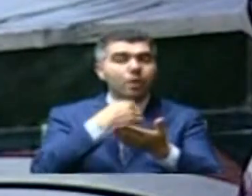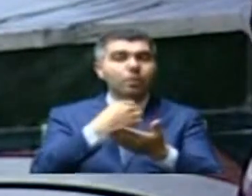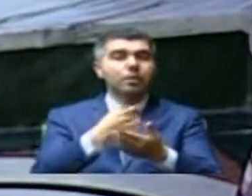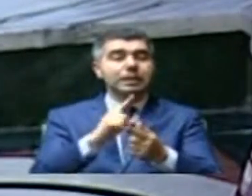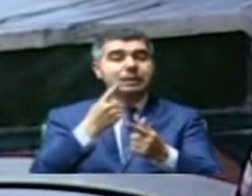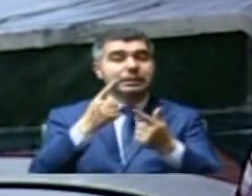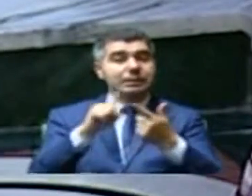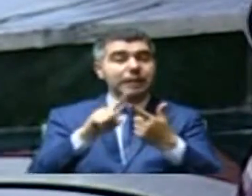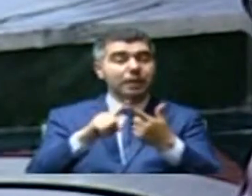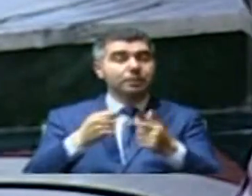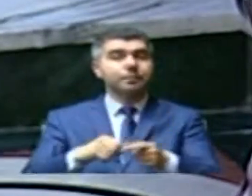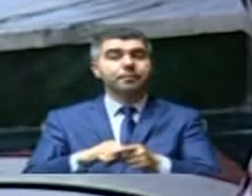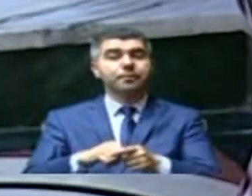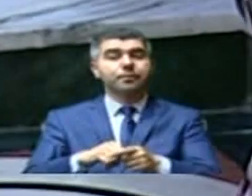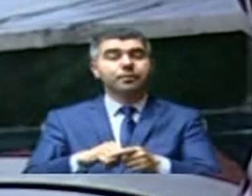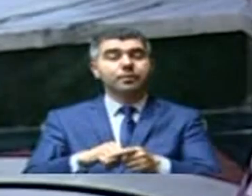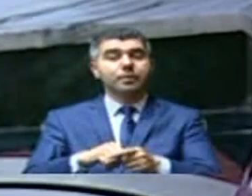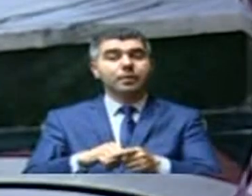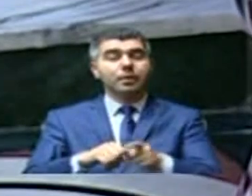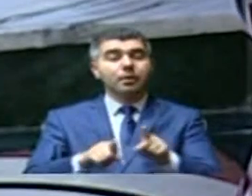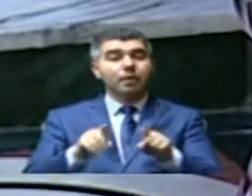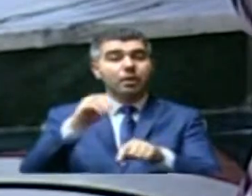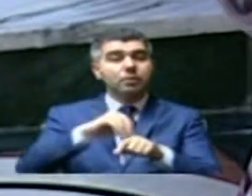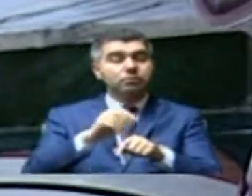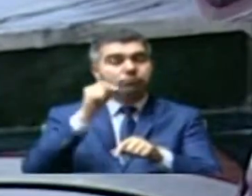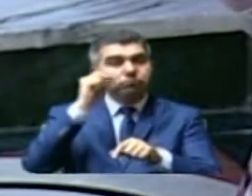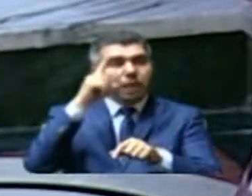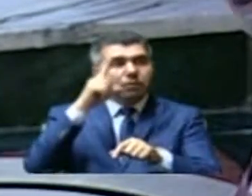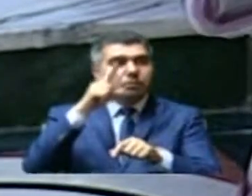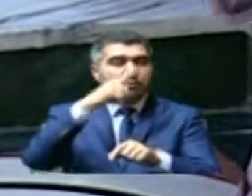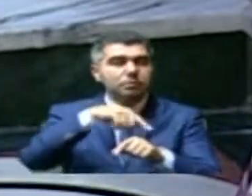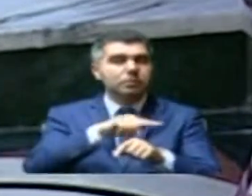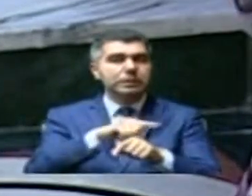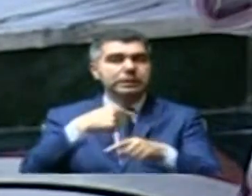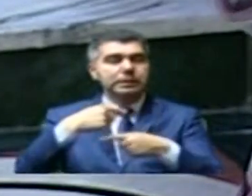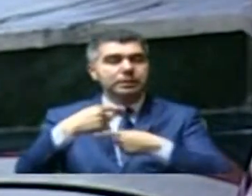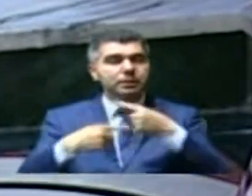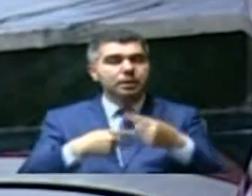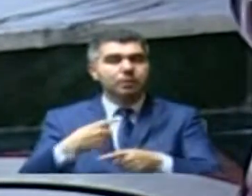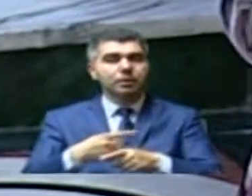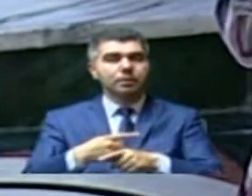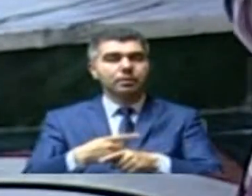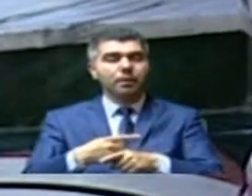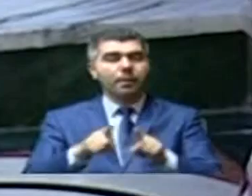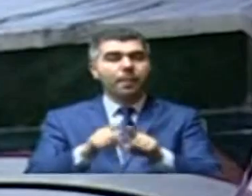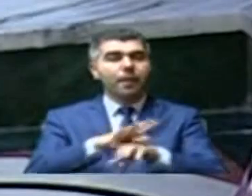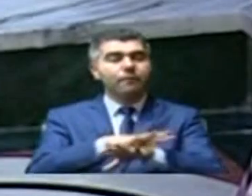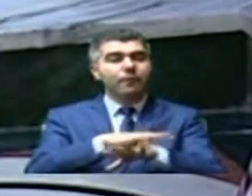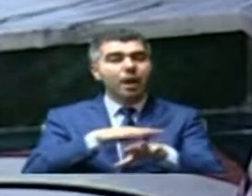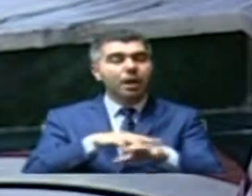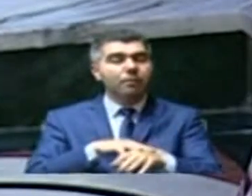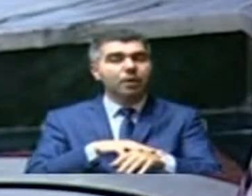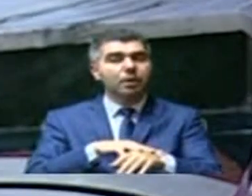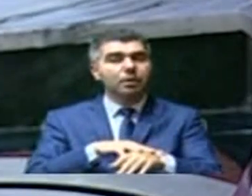الاول. المستوى الثاني هو ان كاينه يقظه مباشره مع السيد العامل اللي راه